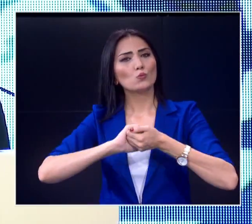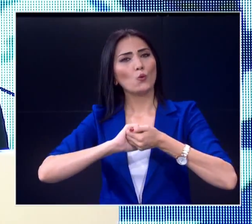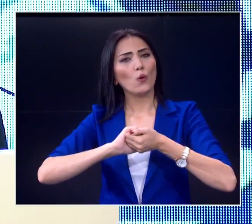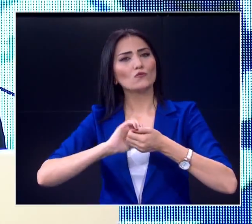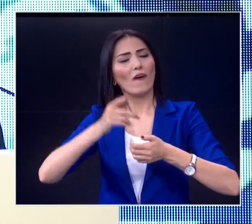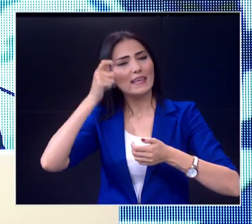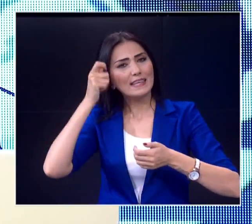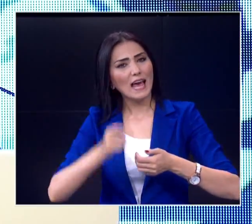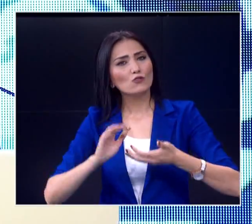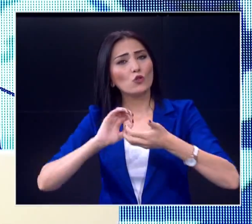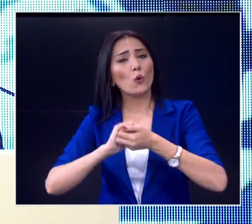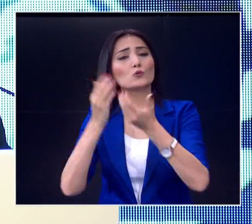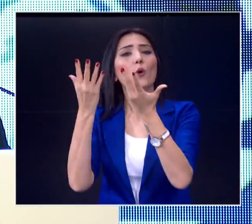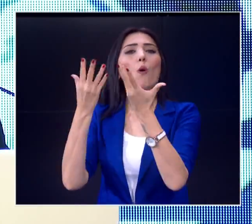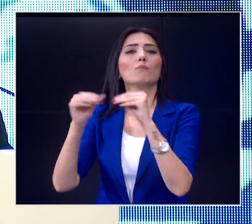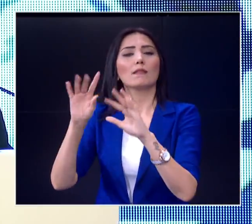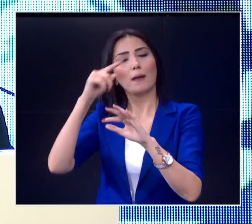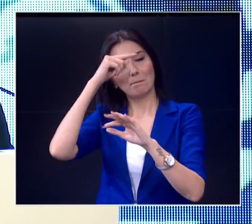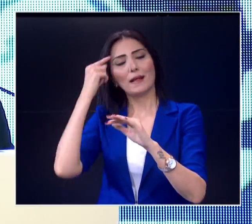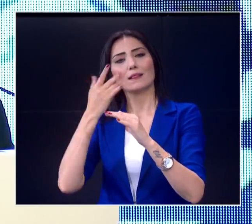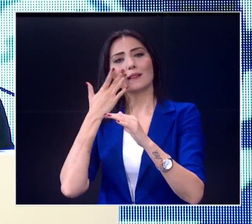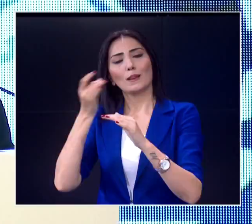ve gerçek dost olmayanlar belli oluyor.